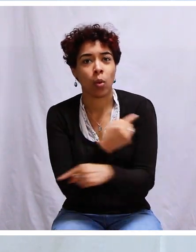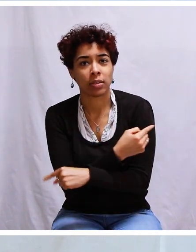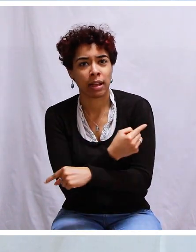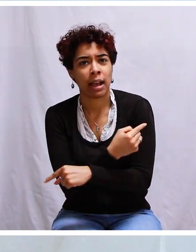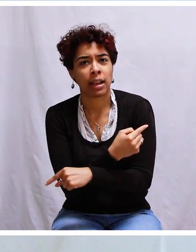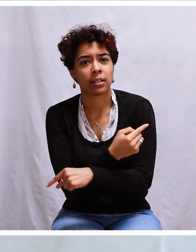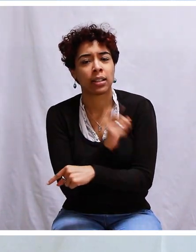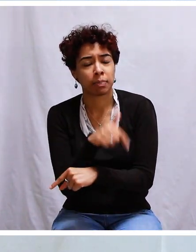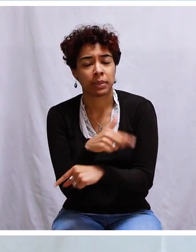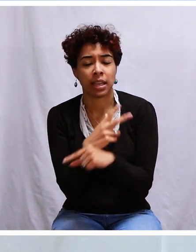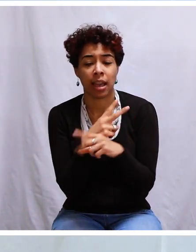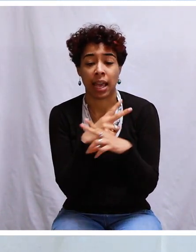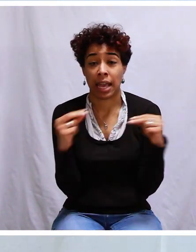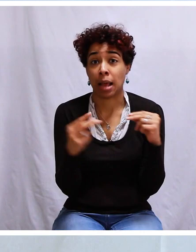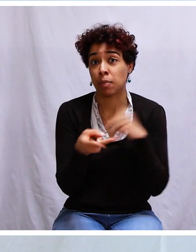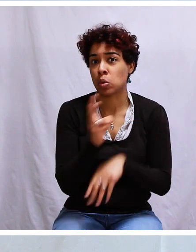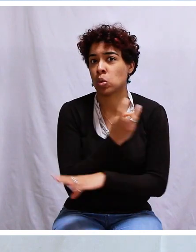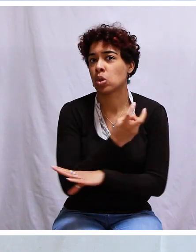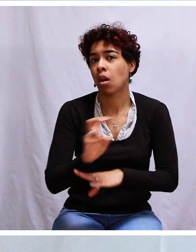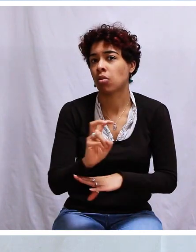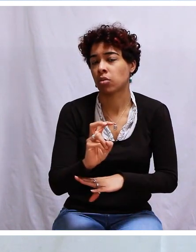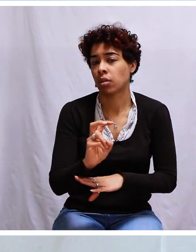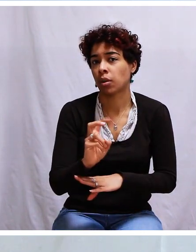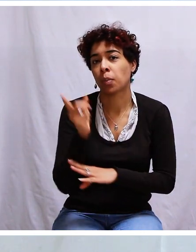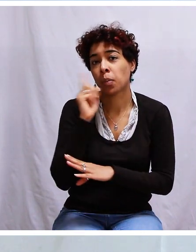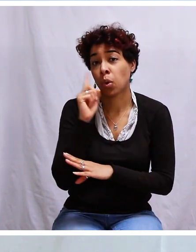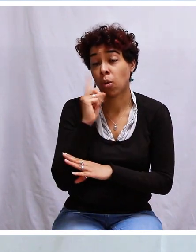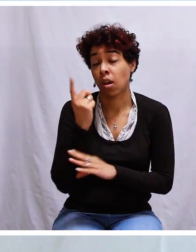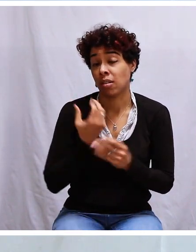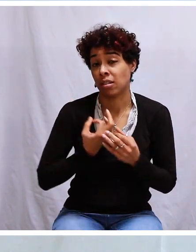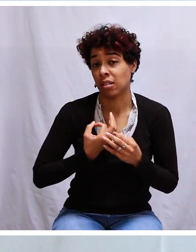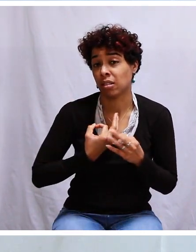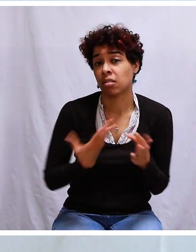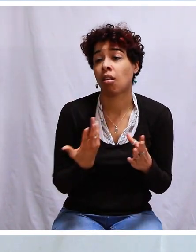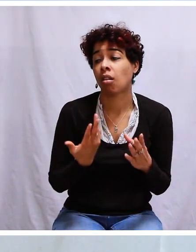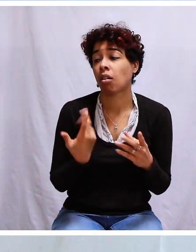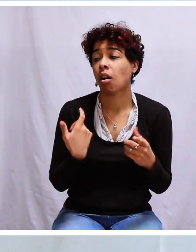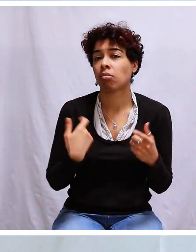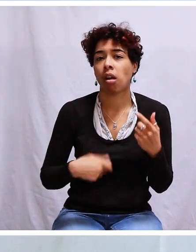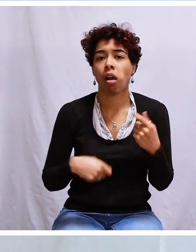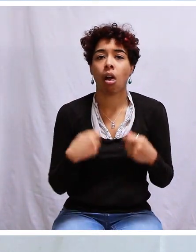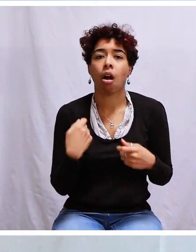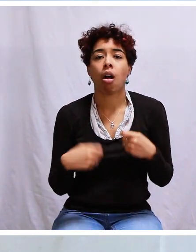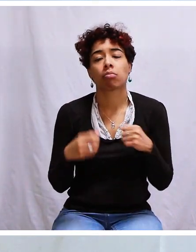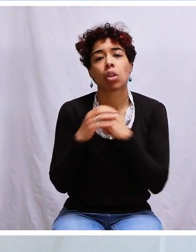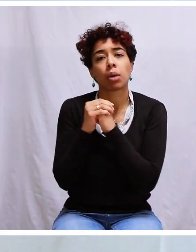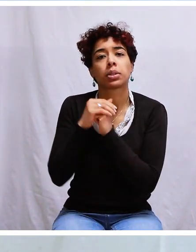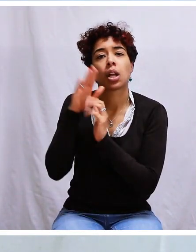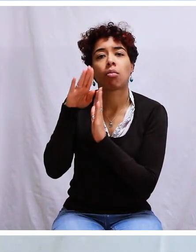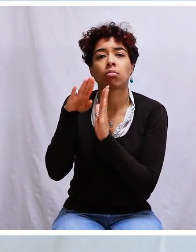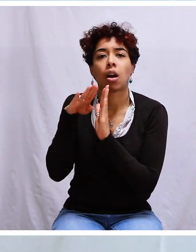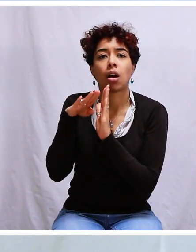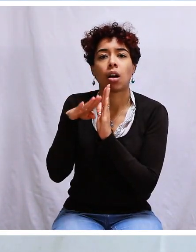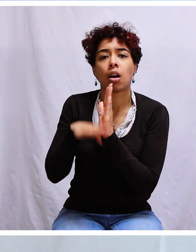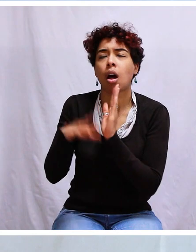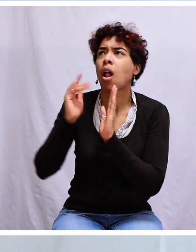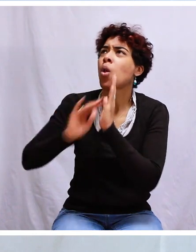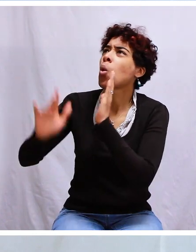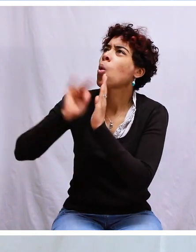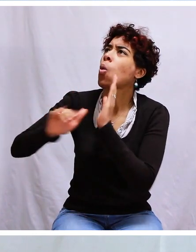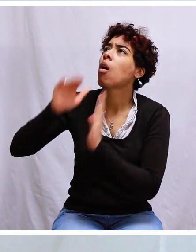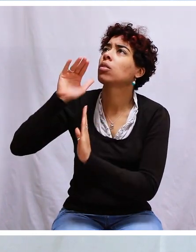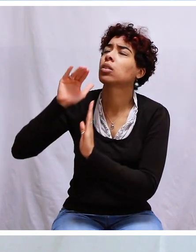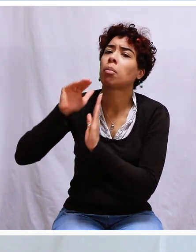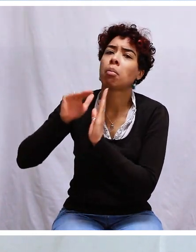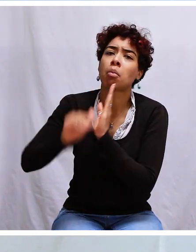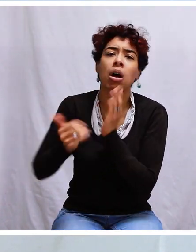temps de calme que c'est plus dangereux pour le chrétien, parce que c'est des temps où ça nous pousse à nous relâcher dans la prière, à nous relâcher dans la louange, à nous relâcher